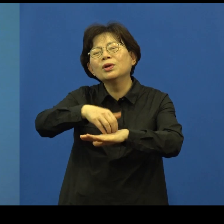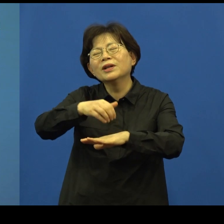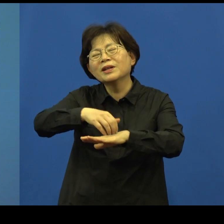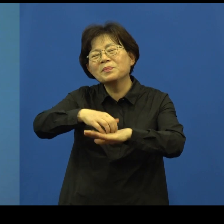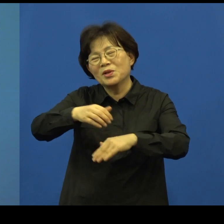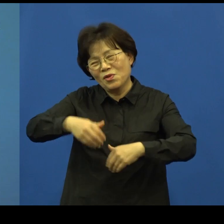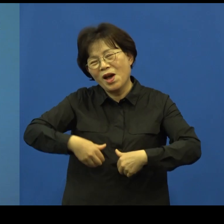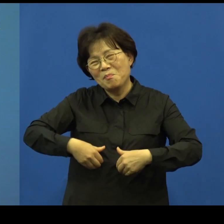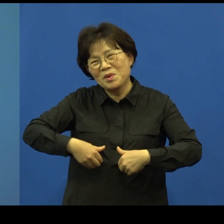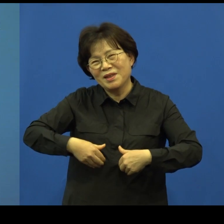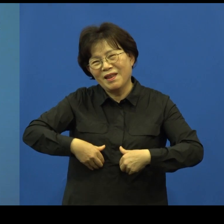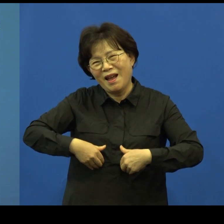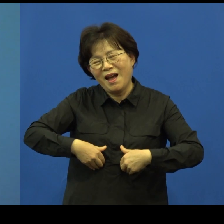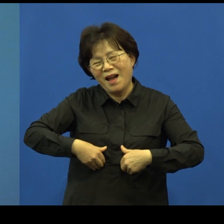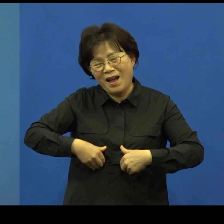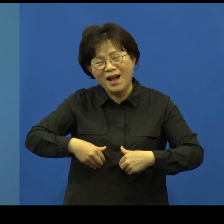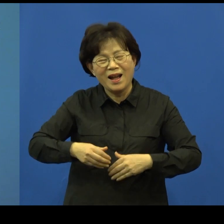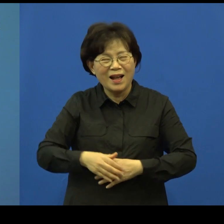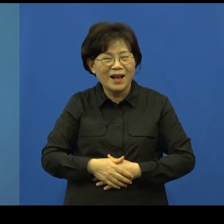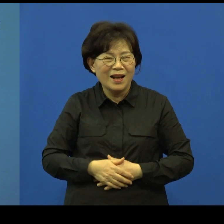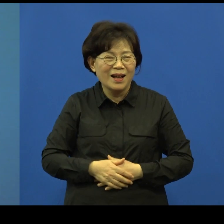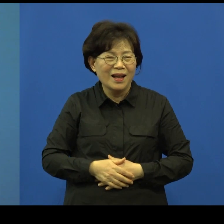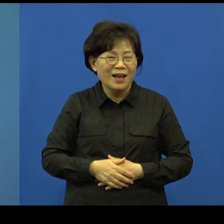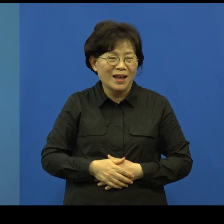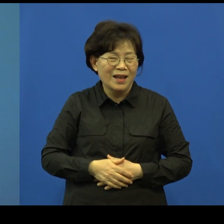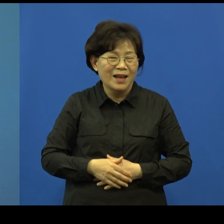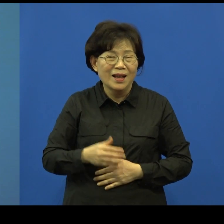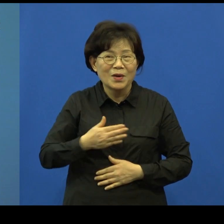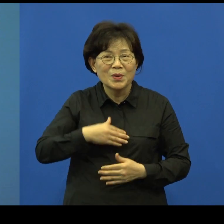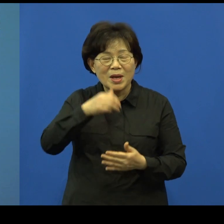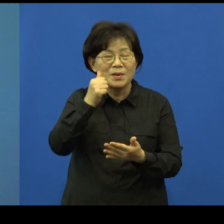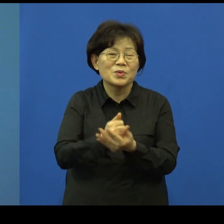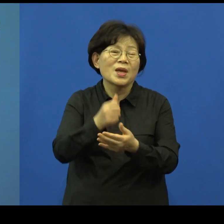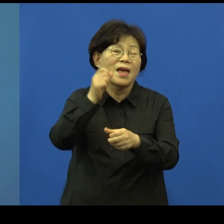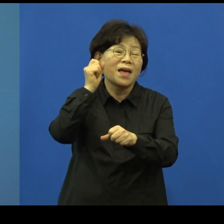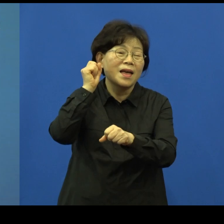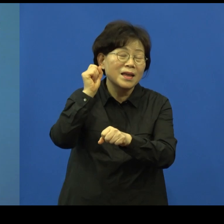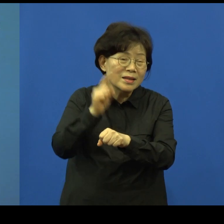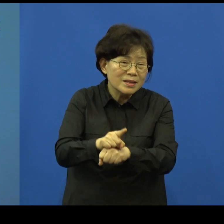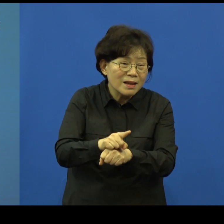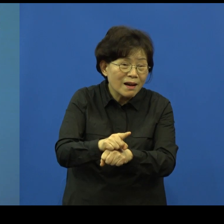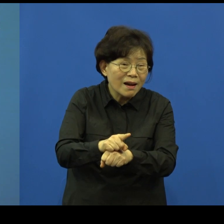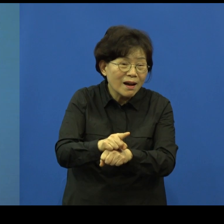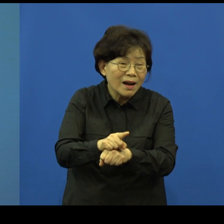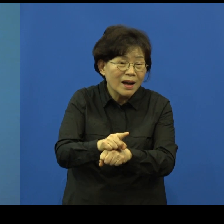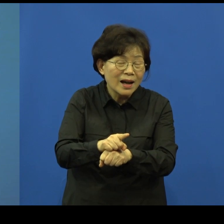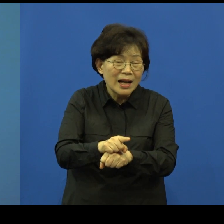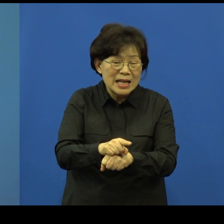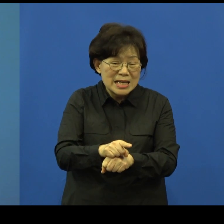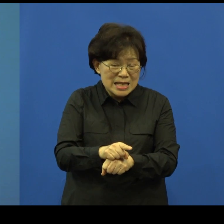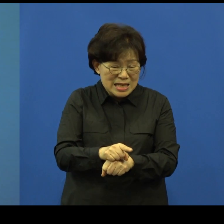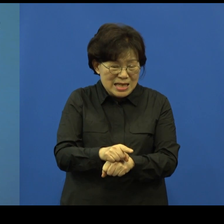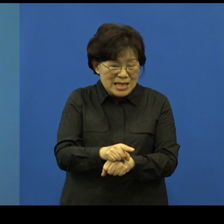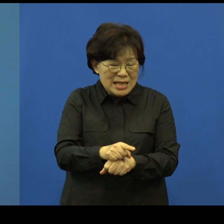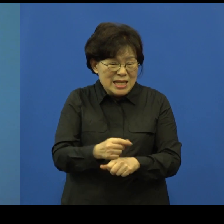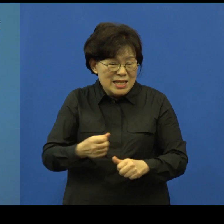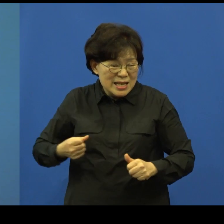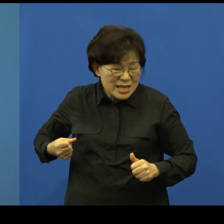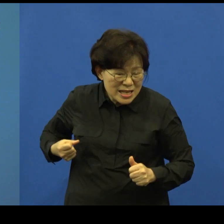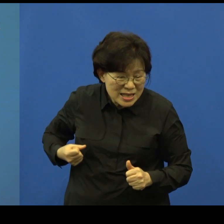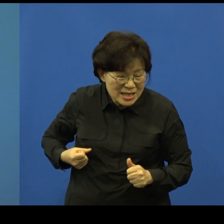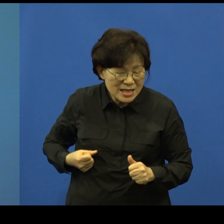거. 의도적으로. 그죠? 우리의 죄성은 한 방 내리고 싶죠, 그죠? 그죠?